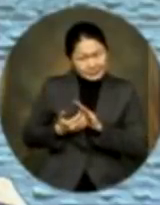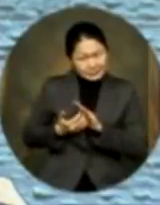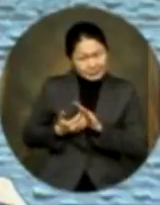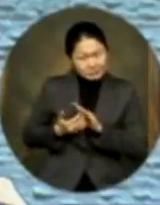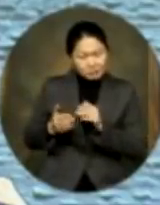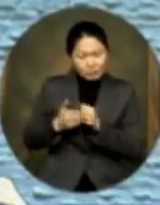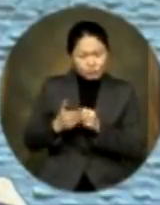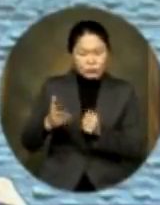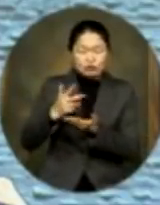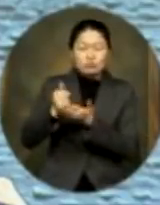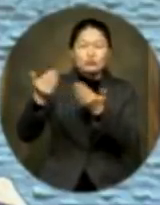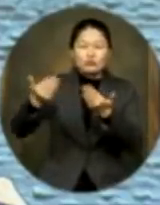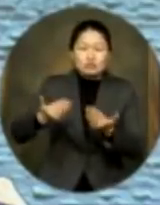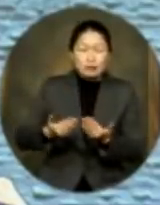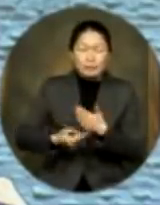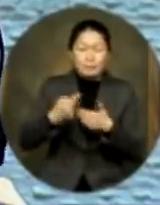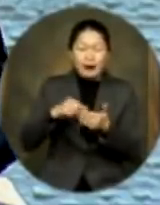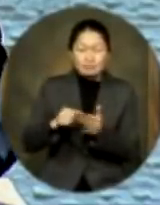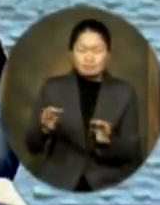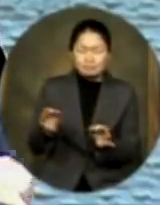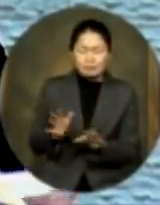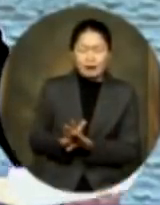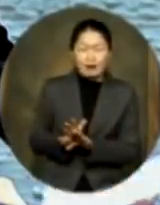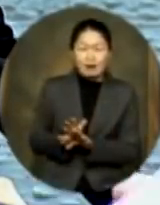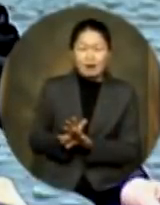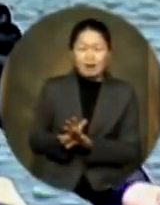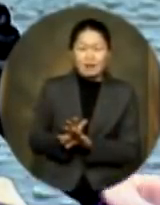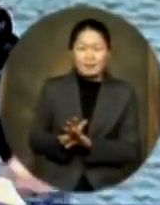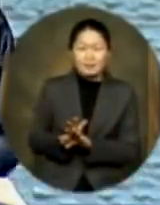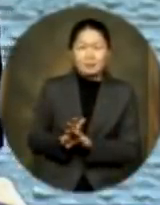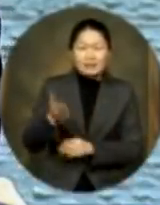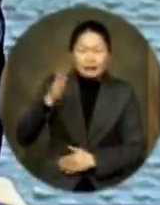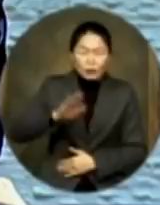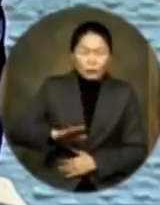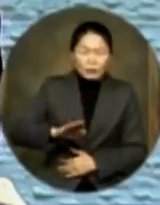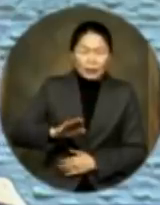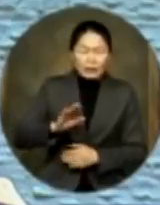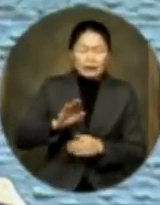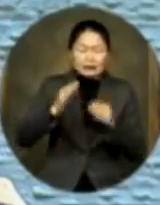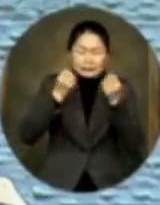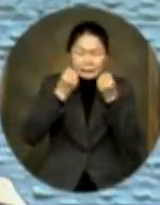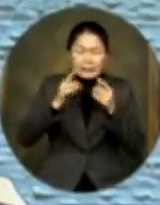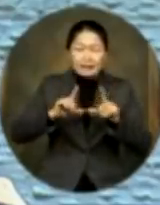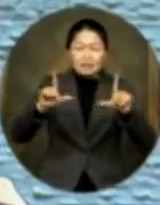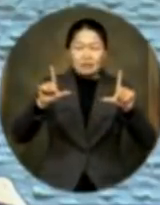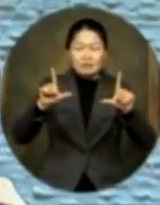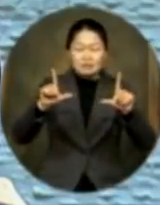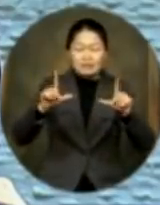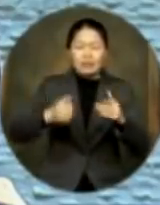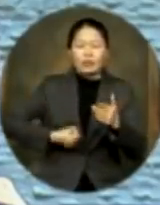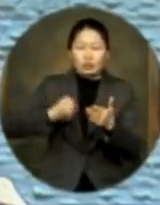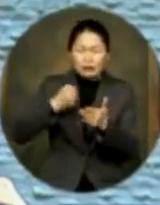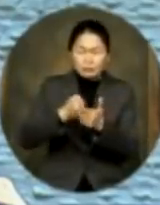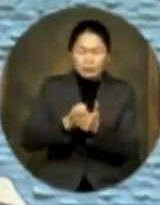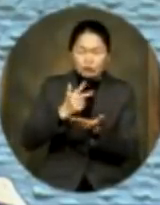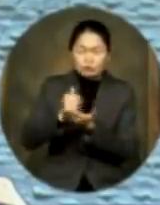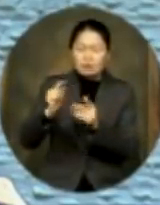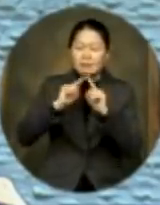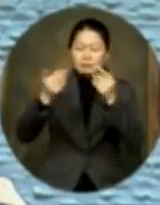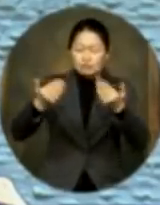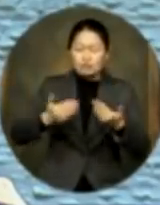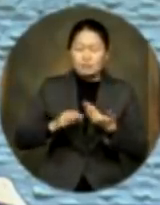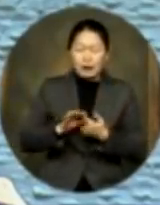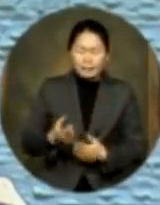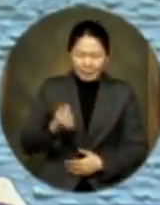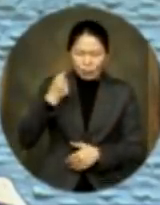주님께서 주신 마음 어느 더 사라져 버렸습니다 그러나 신년에 는 결단 합니다 주님께서 말씀하시면 바로